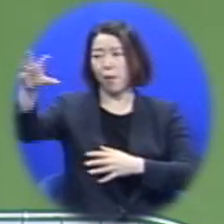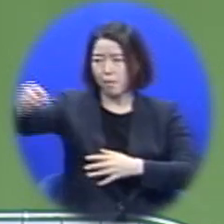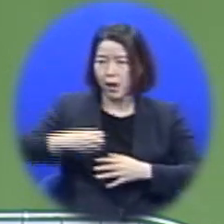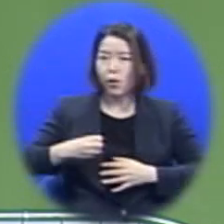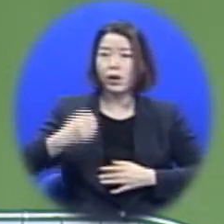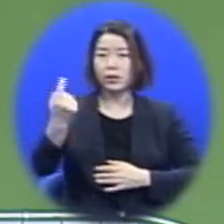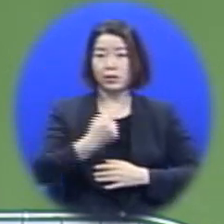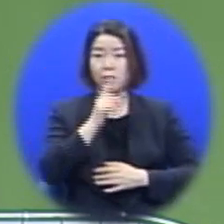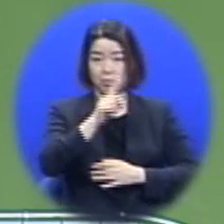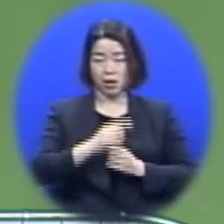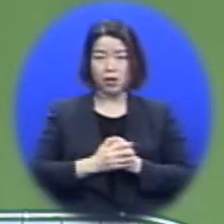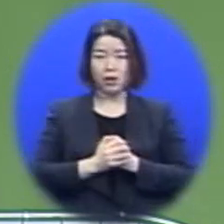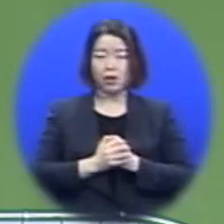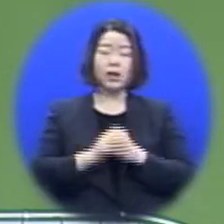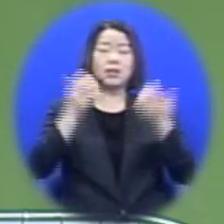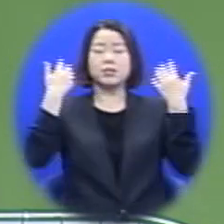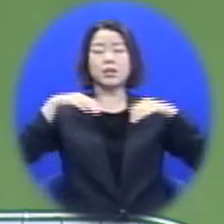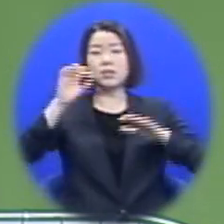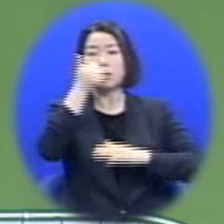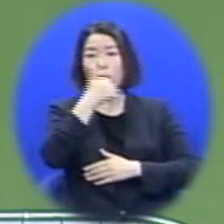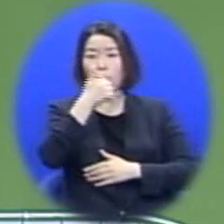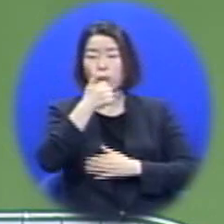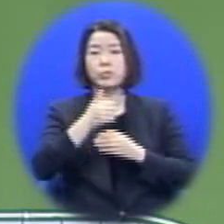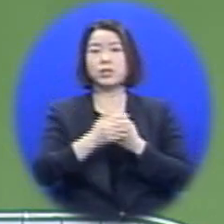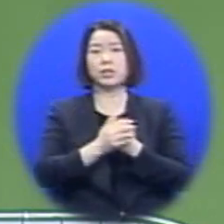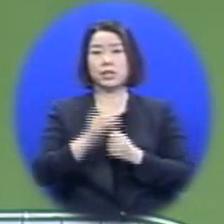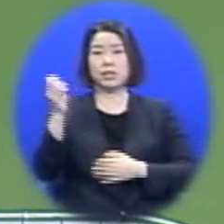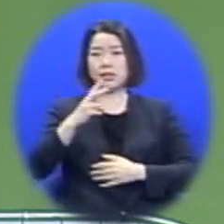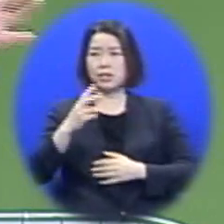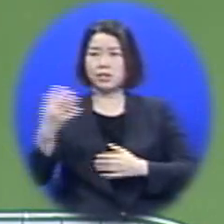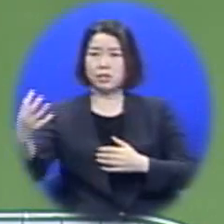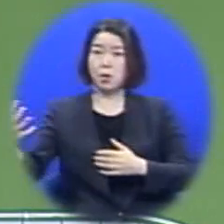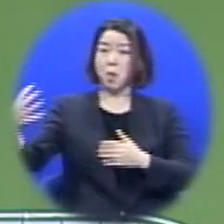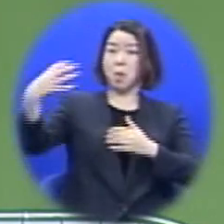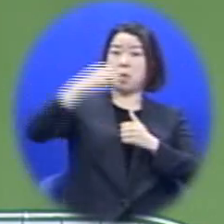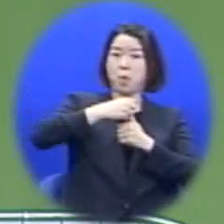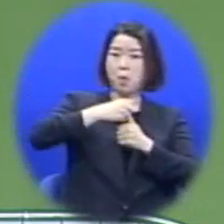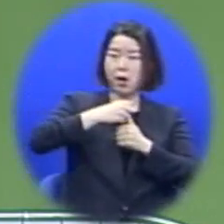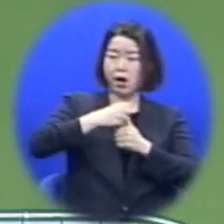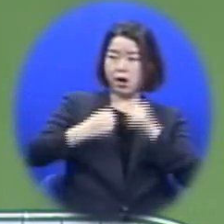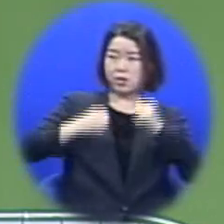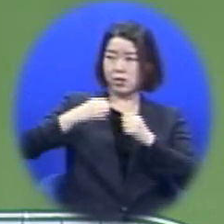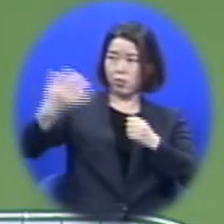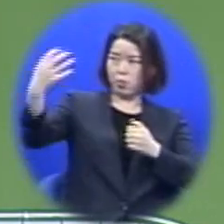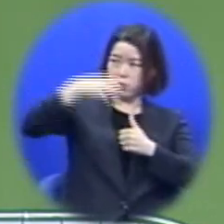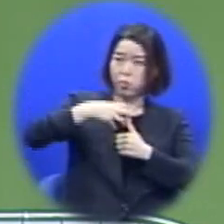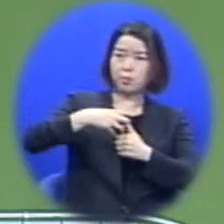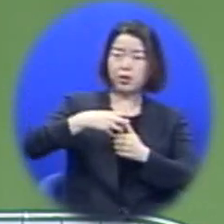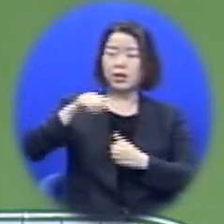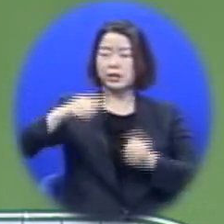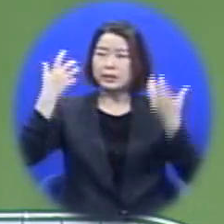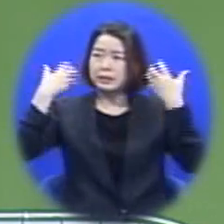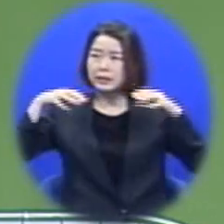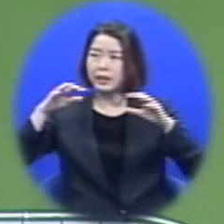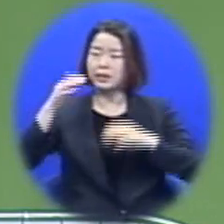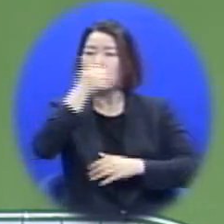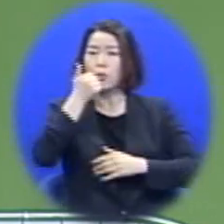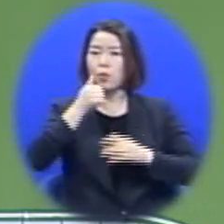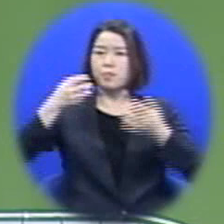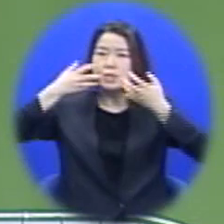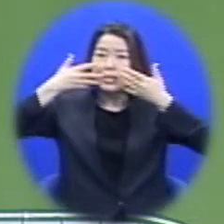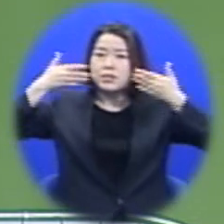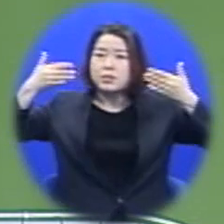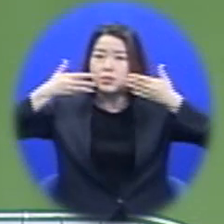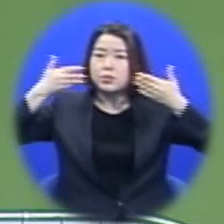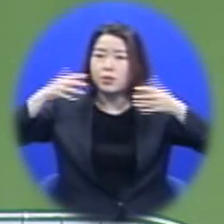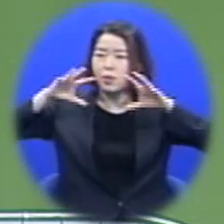거예요. 사자와 곰이 이 다윗을 덮치려고 달려들면 그 사자와 곰의 수염을 붙잡고